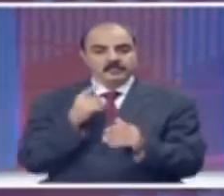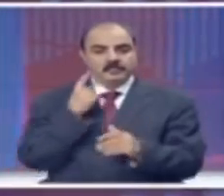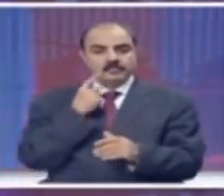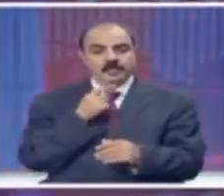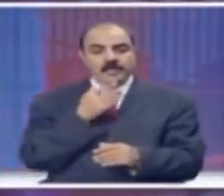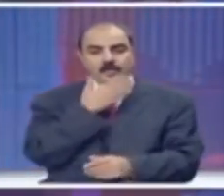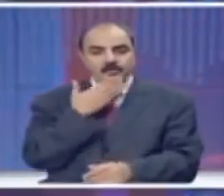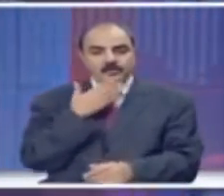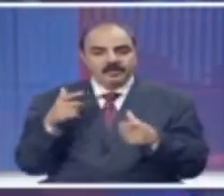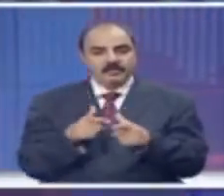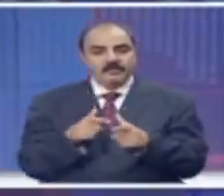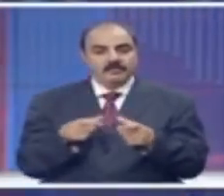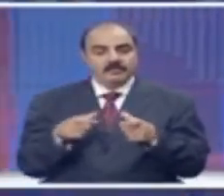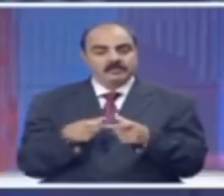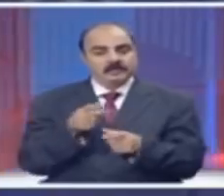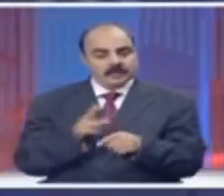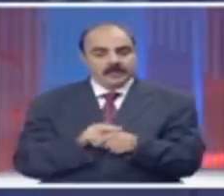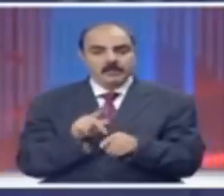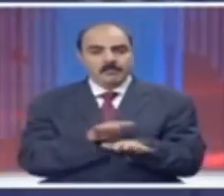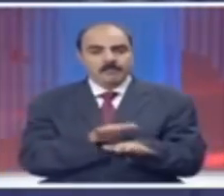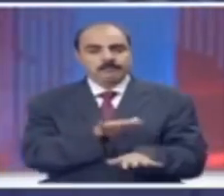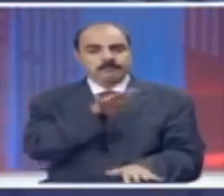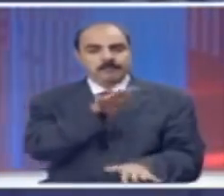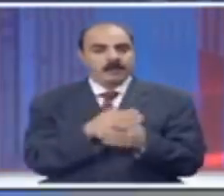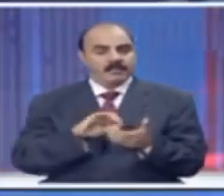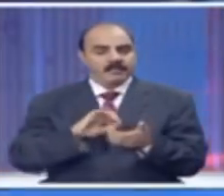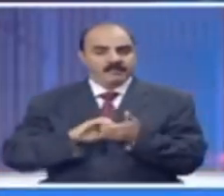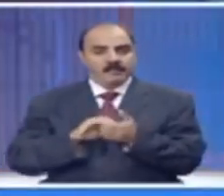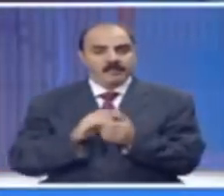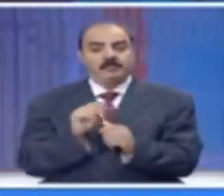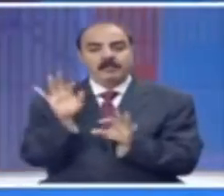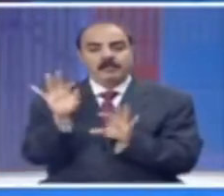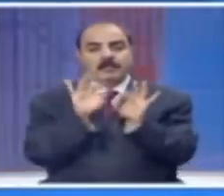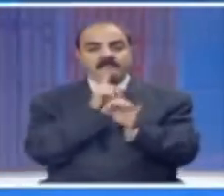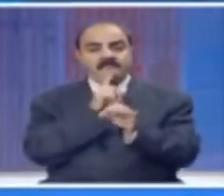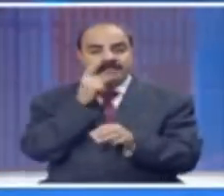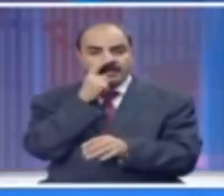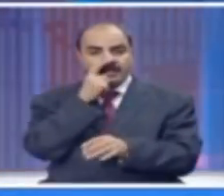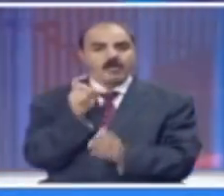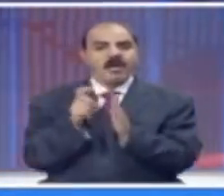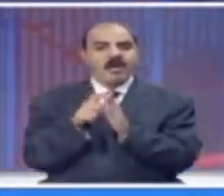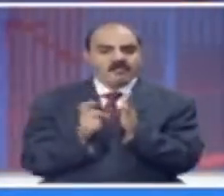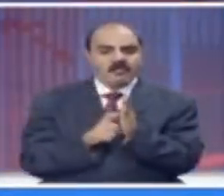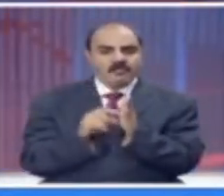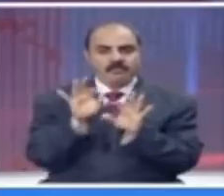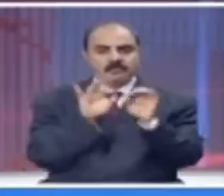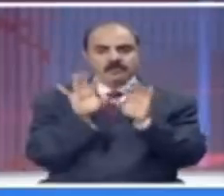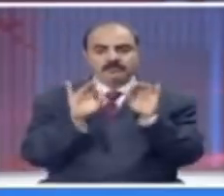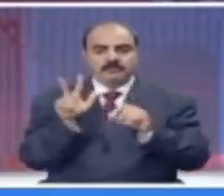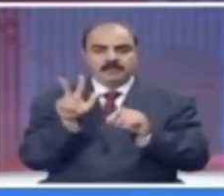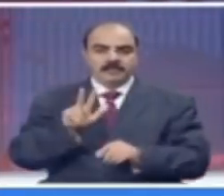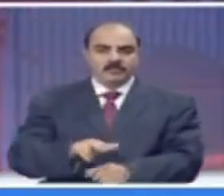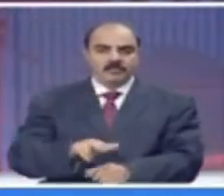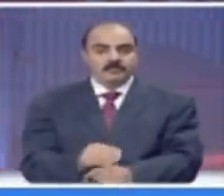تستأنف مصر والسودان وإثيوبيا اجتماعاتها اليوم بشأن سد النهضة بحضور ممثل فني وقانوني من كل